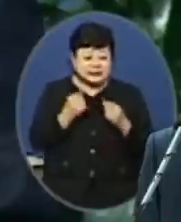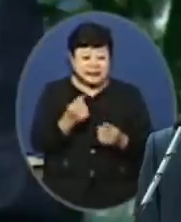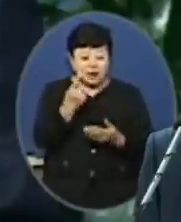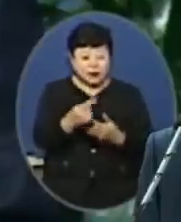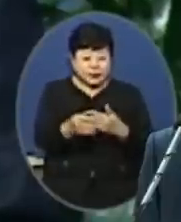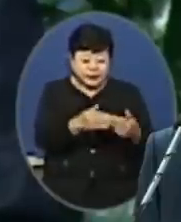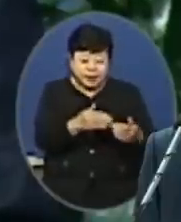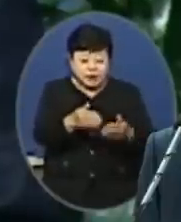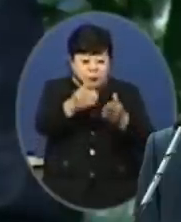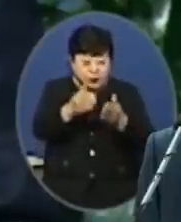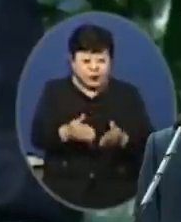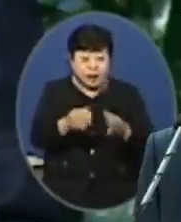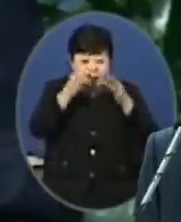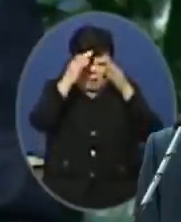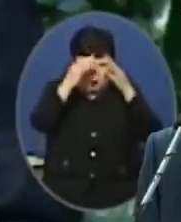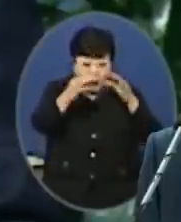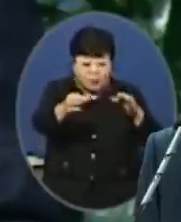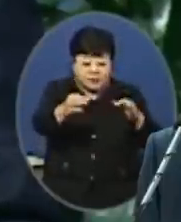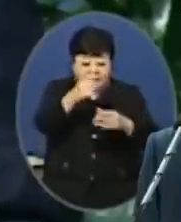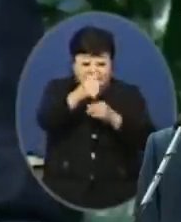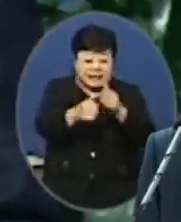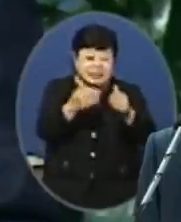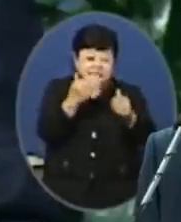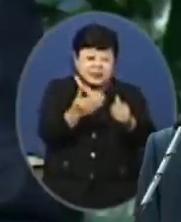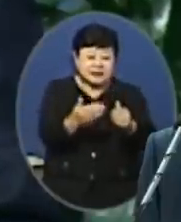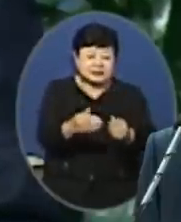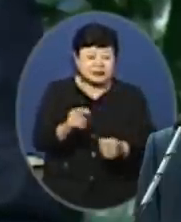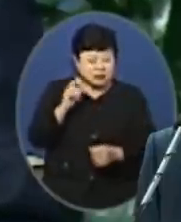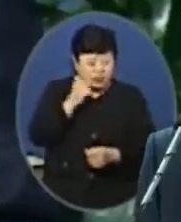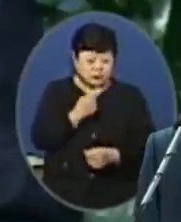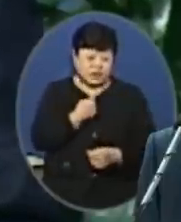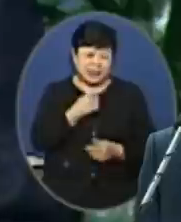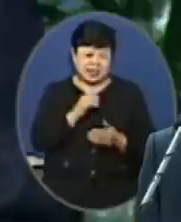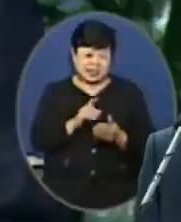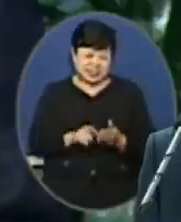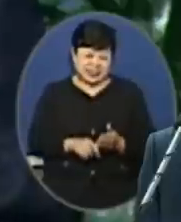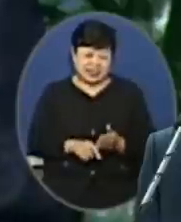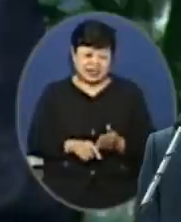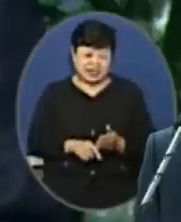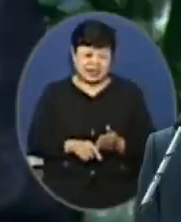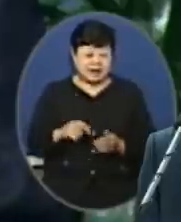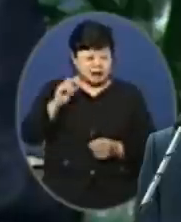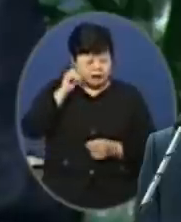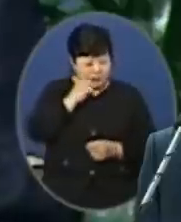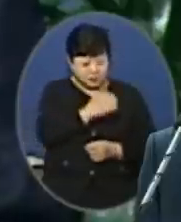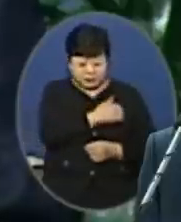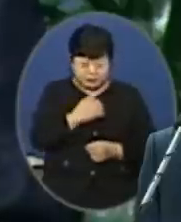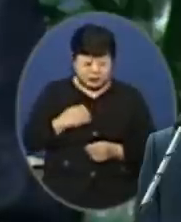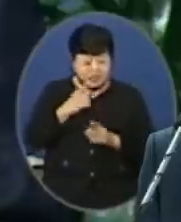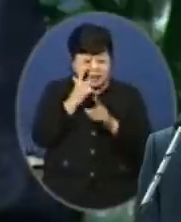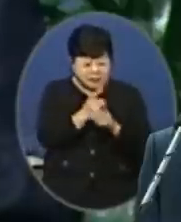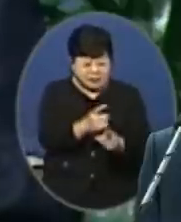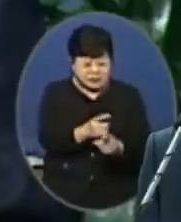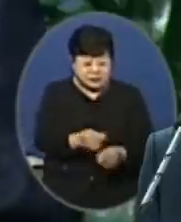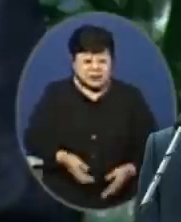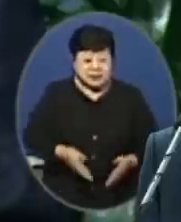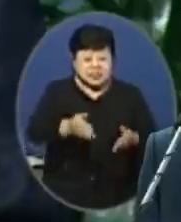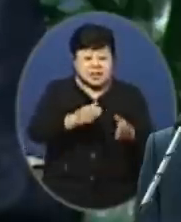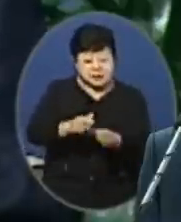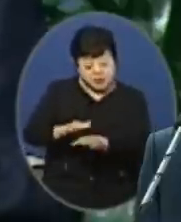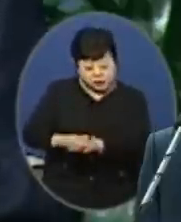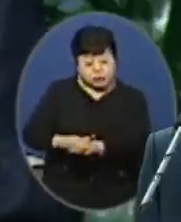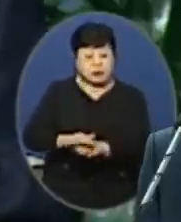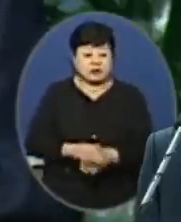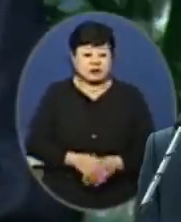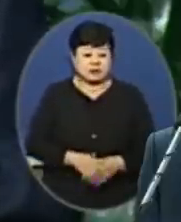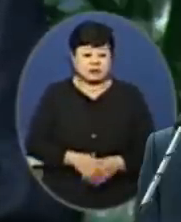살아온 경험을 통해서 보면 하나님께서 어려움을 당할 때 어려움을 능히 이기고 나갈 수 있는 길을 예비해 놓은